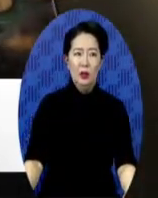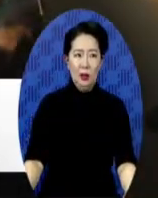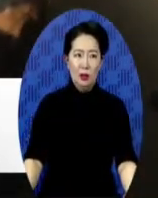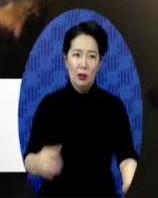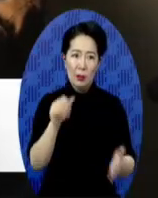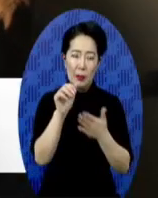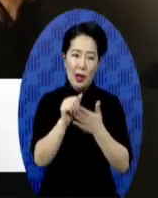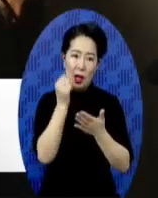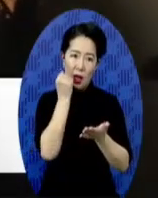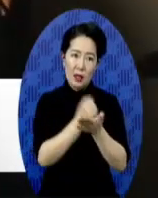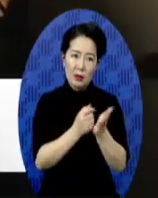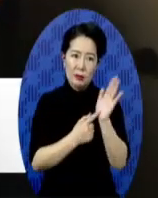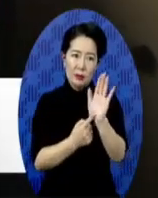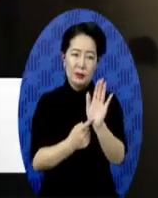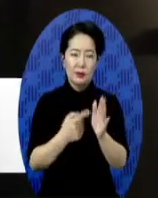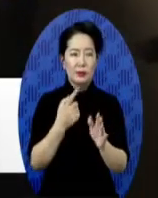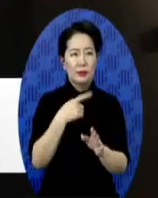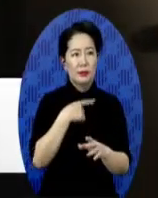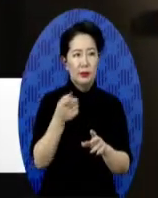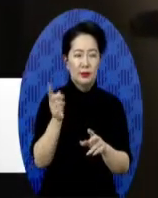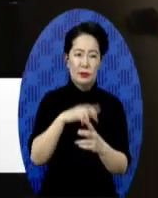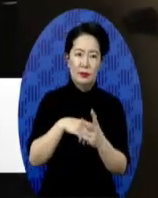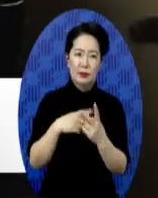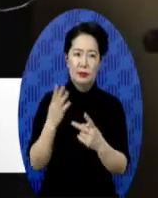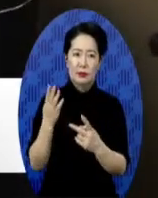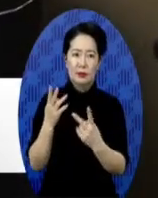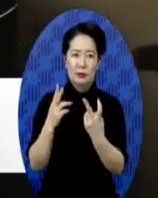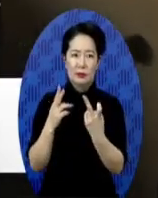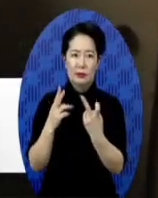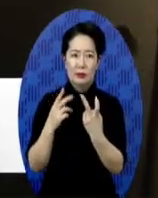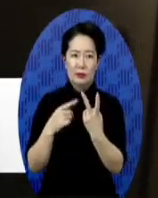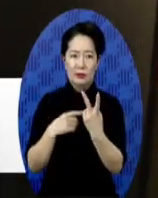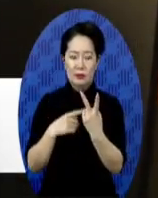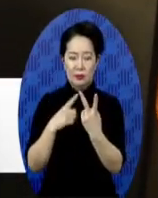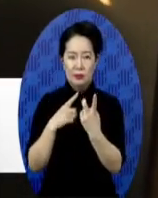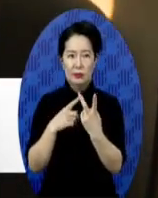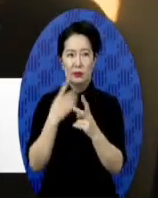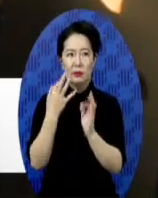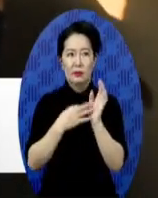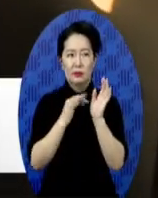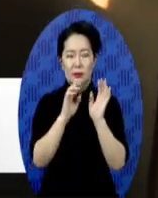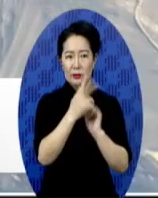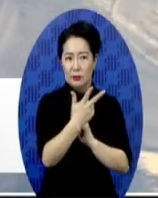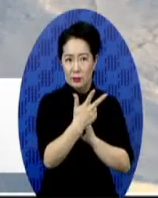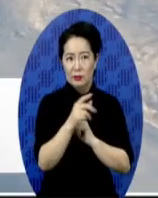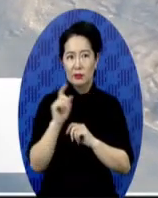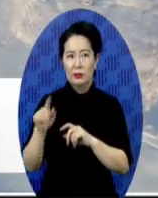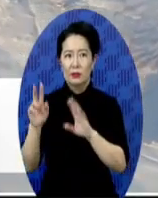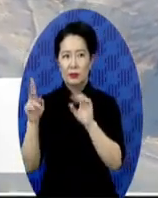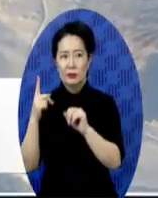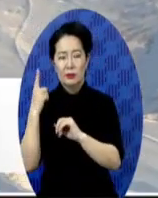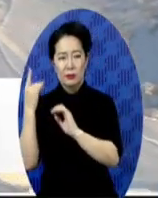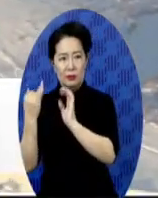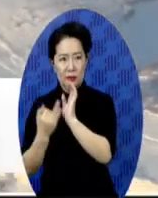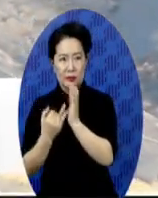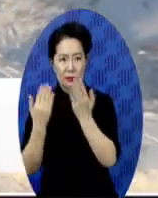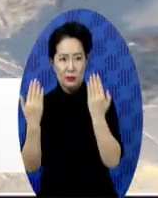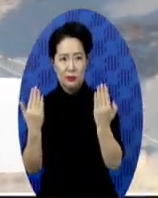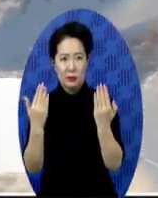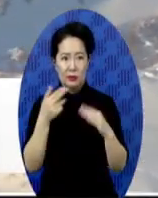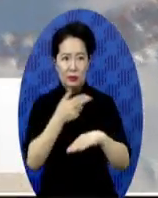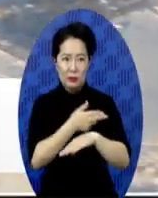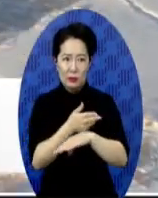Баримт үзүүлэе. Эхний төрс бичлэг бол өнгөрсөн 8 дугаар сарын 23-ны бичлэг. Дараагийнх нь 12 дугаар сарын 17-ны